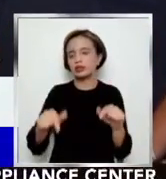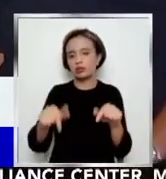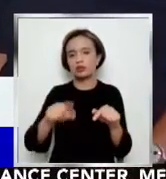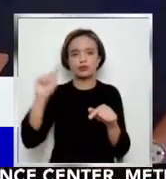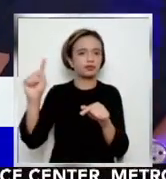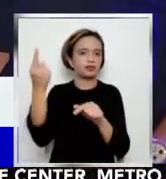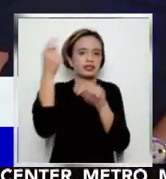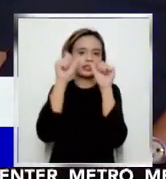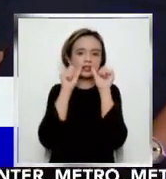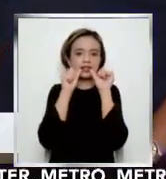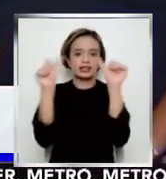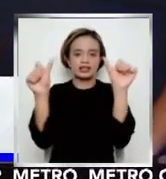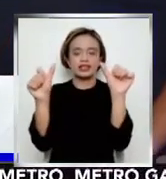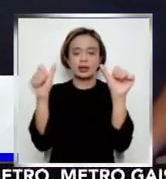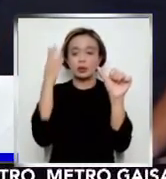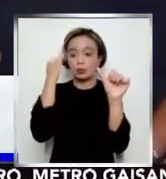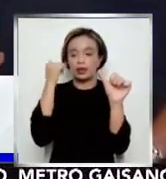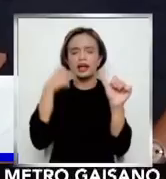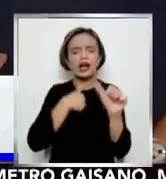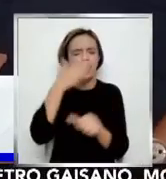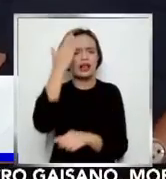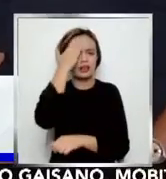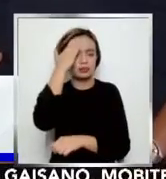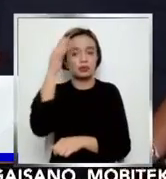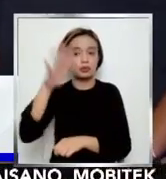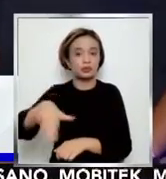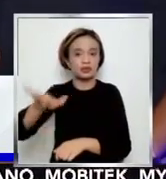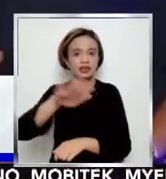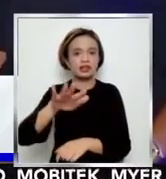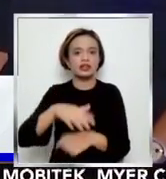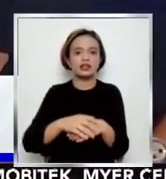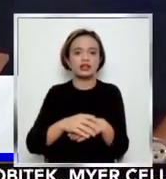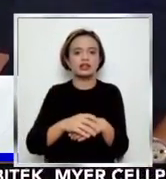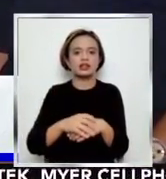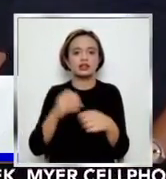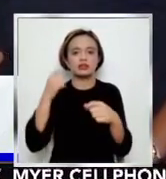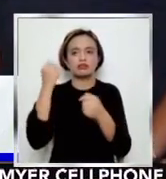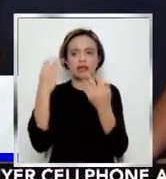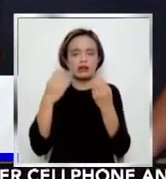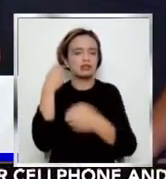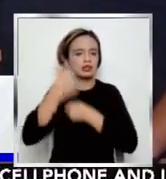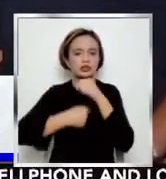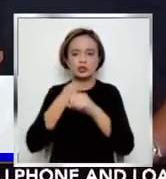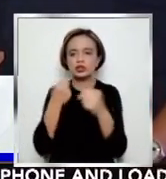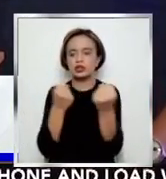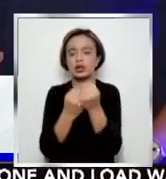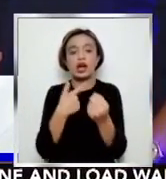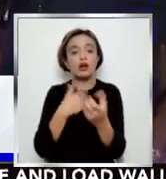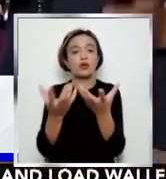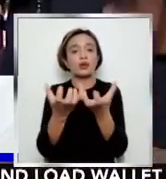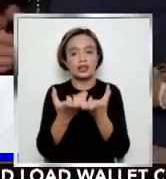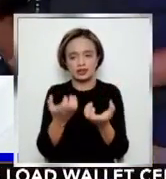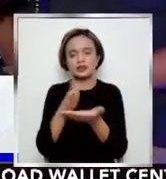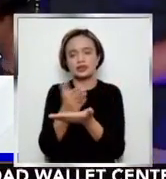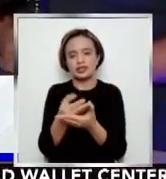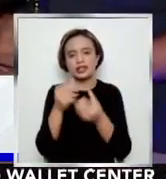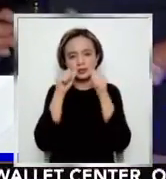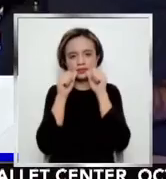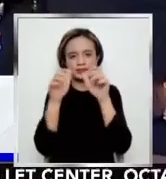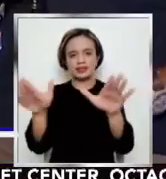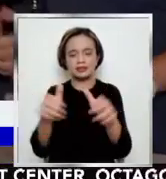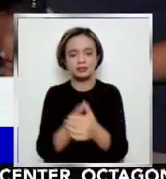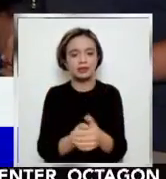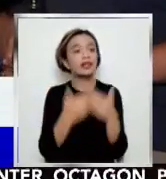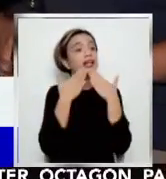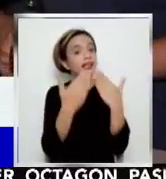ay sa kanila dahil alam ko na itong mga to ay taon na rin sumusuporta sa GMA. So we want to share this blessing with them also. Maraming salamat sa